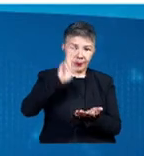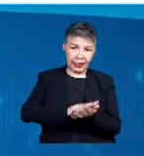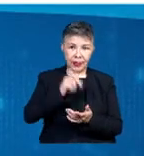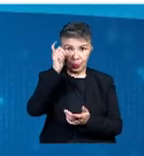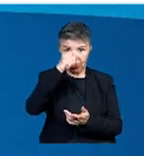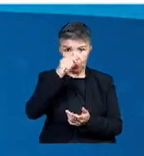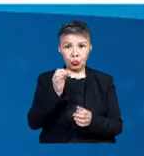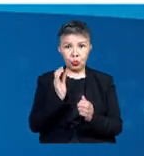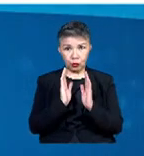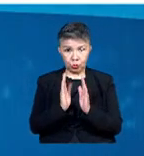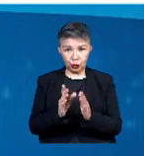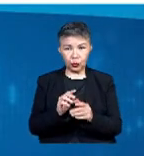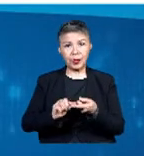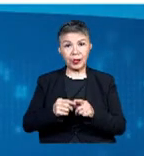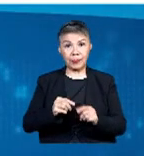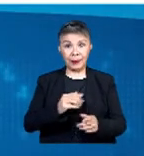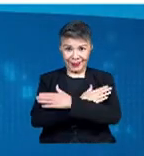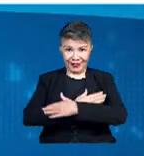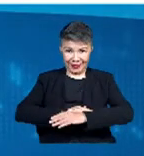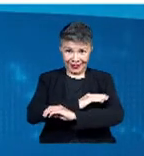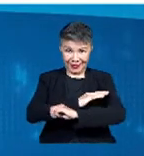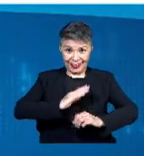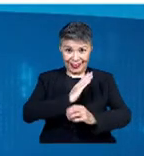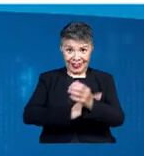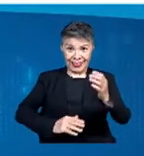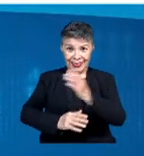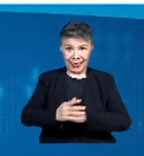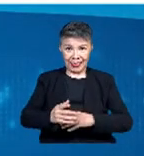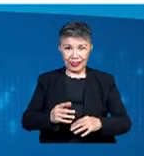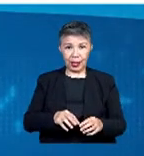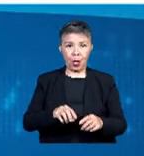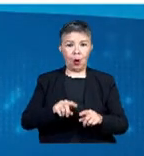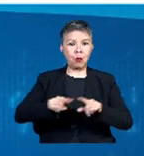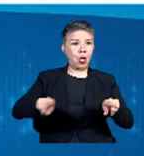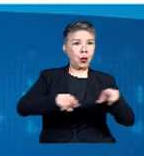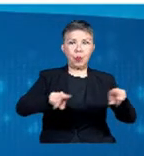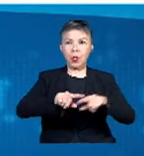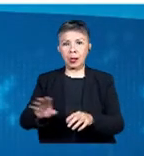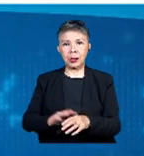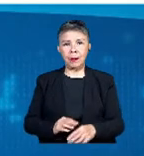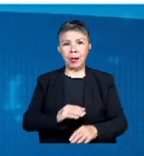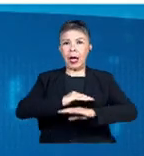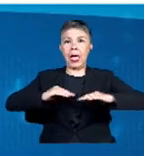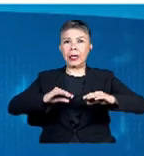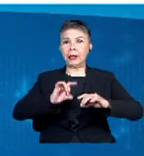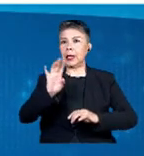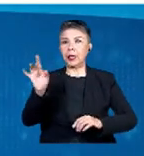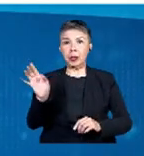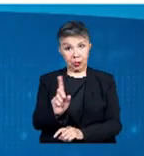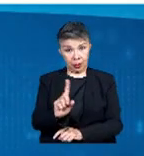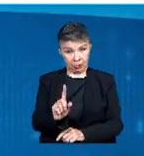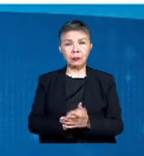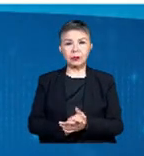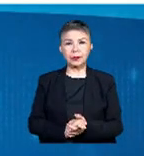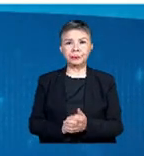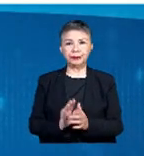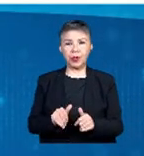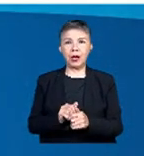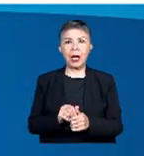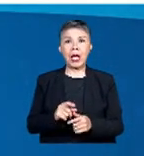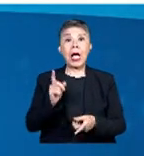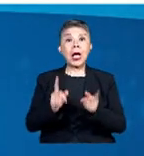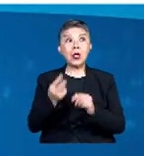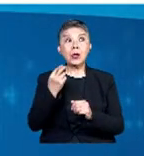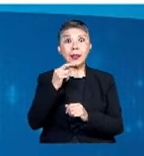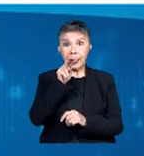khusus untuk teman-teman penyandang disabilitas ini, artinya tidak membeda-bedakan dengan teman-teman atlet yang lain untuk terus berprestasi. Kalau